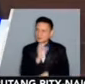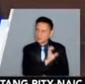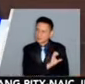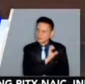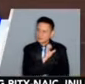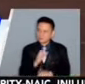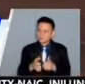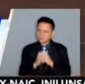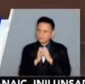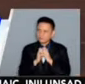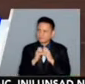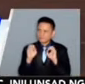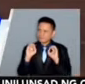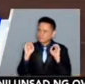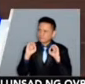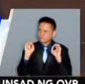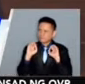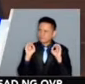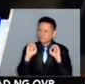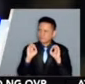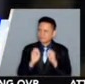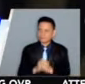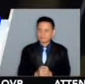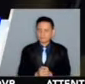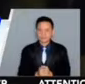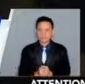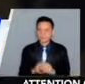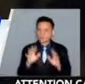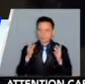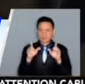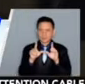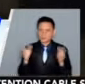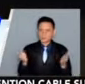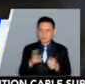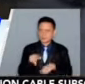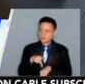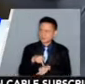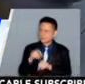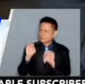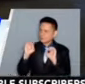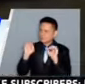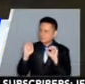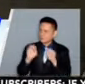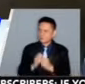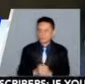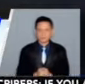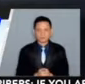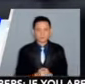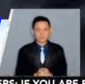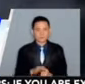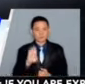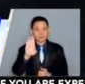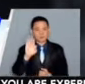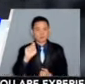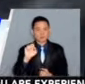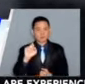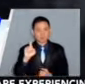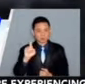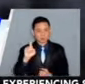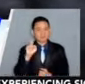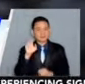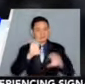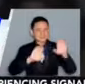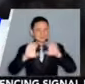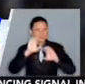um medicine here in the Philippines ang Botox ay isang nutr toxin na pansamantalang pumipigil sa paggalaw ng mga